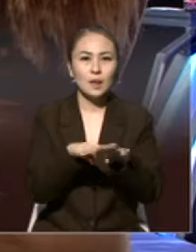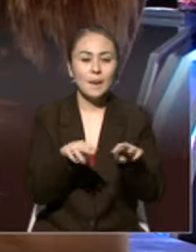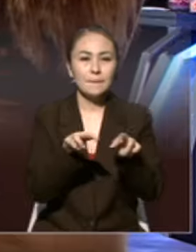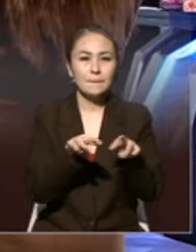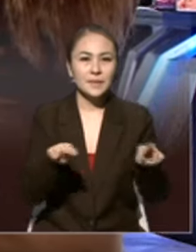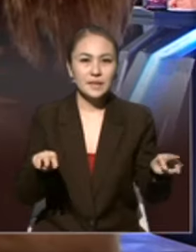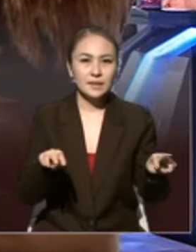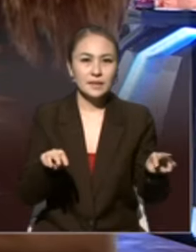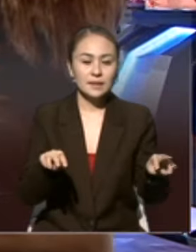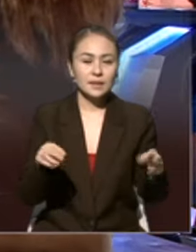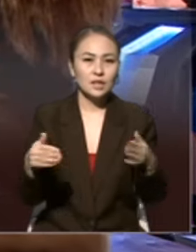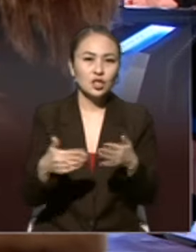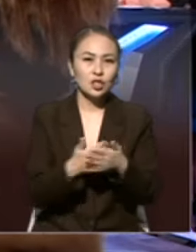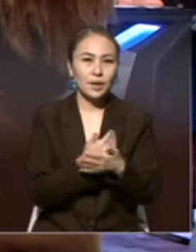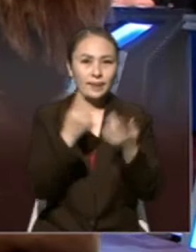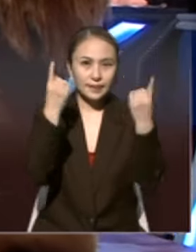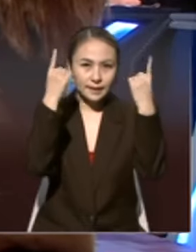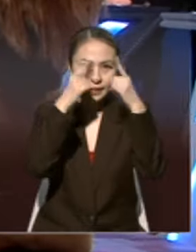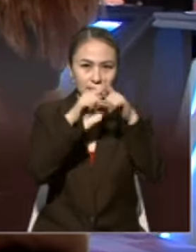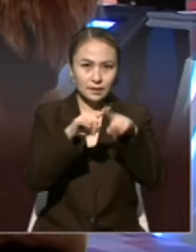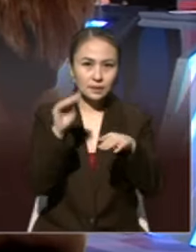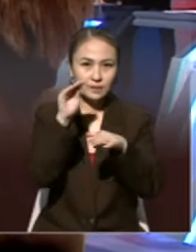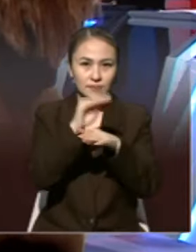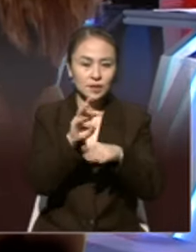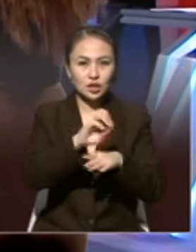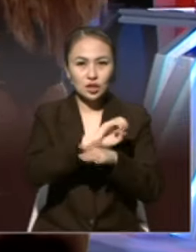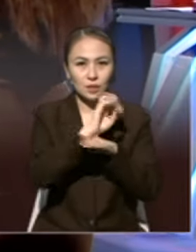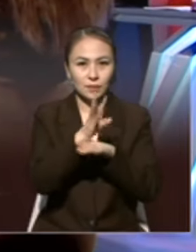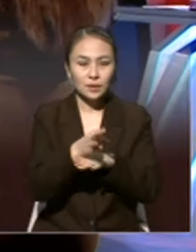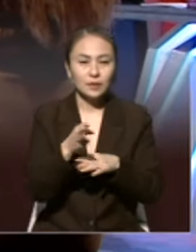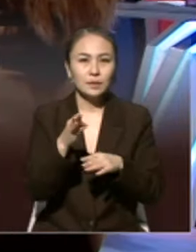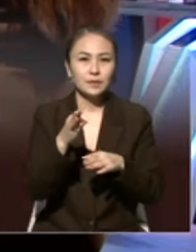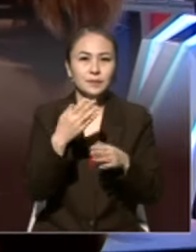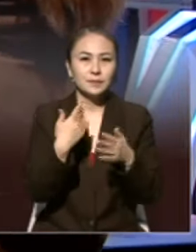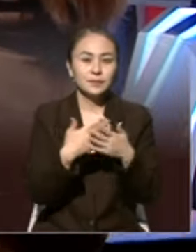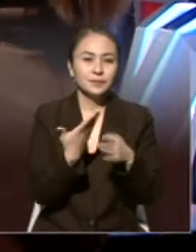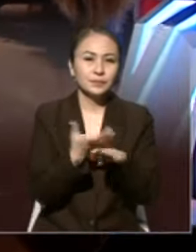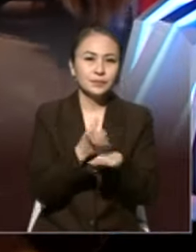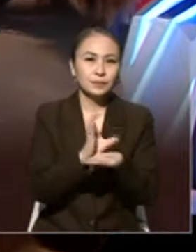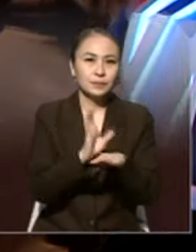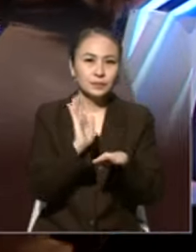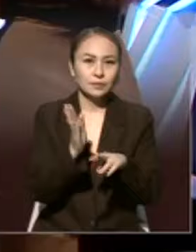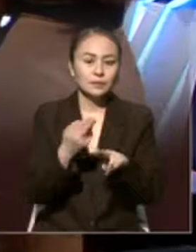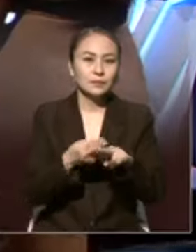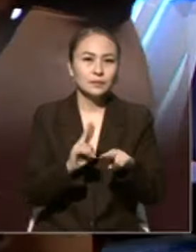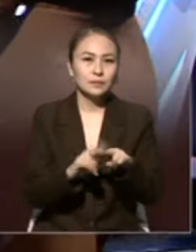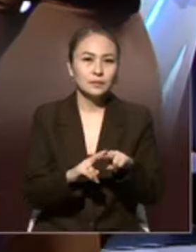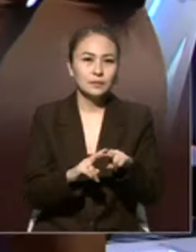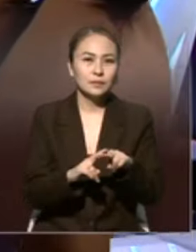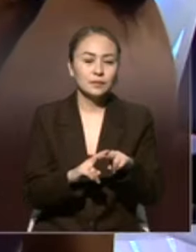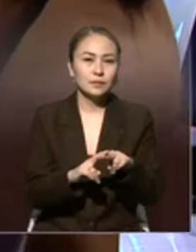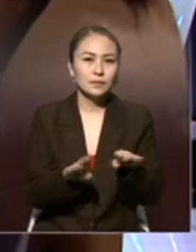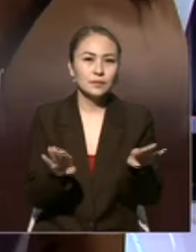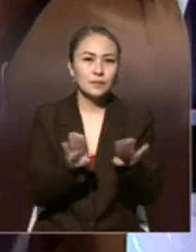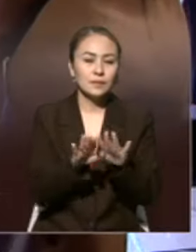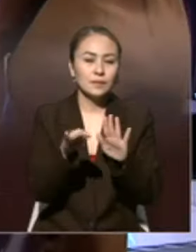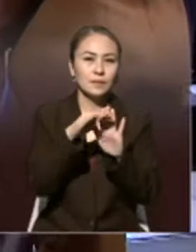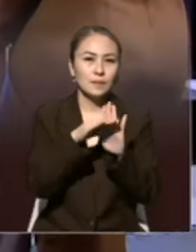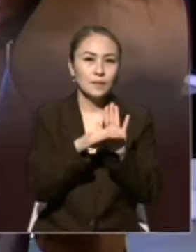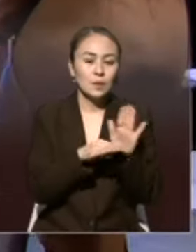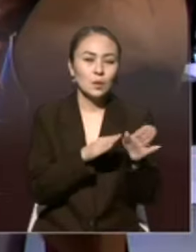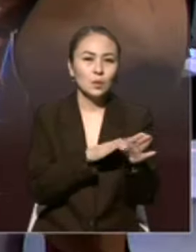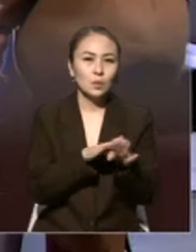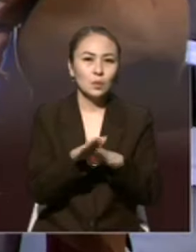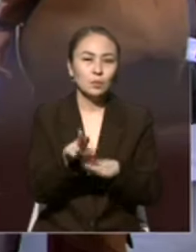министрліктің жаңа техникалар алу және жабдықтарды күшейтеміз деген. Сол себептен болашақта осы бағыт бойынша толығымен